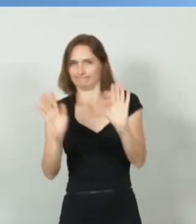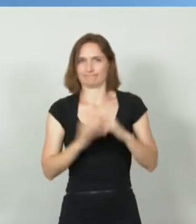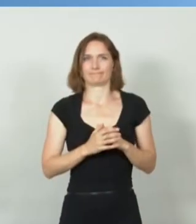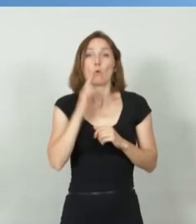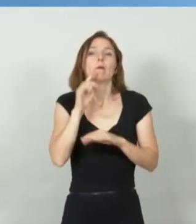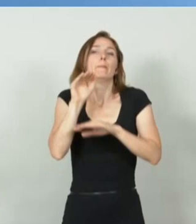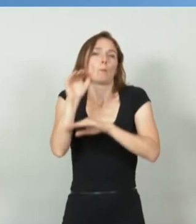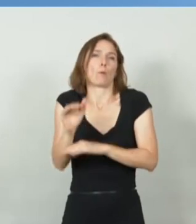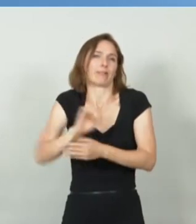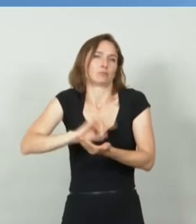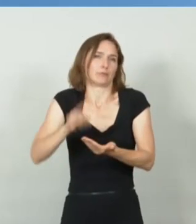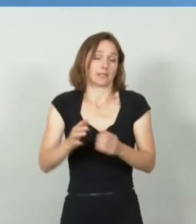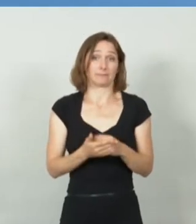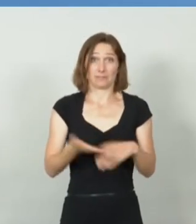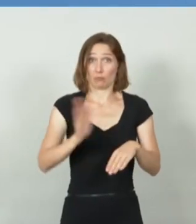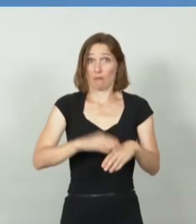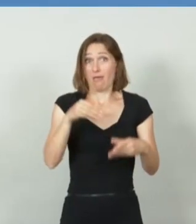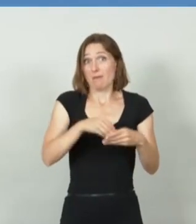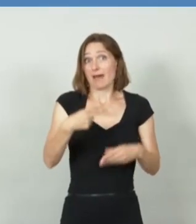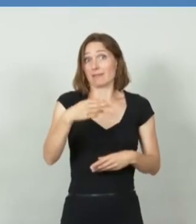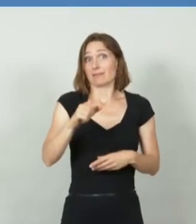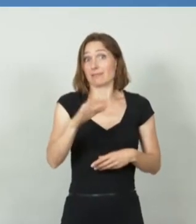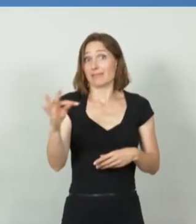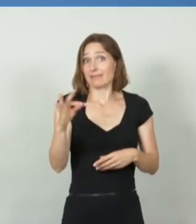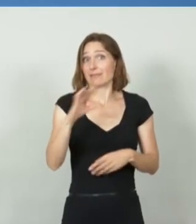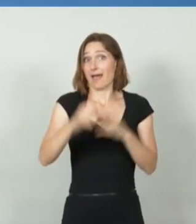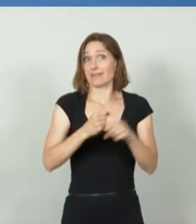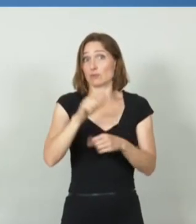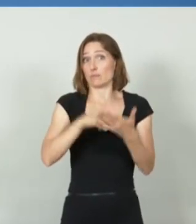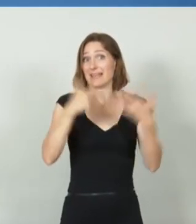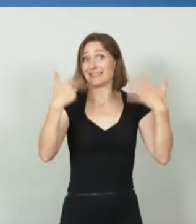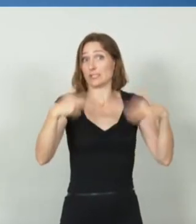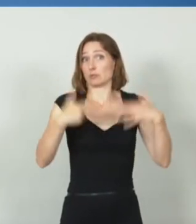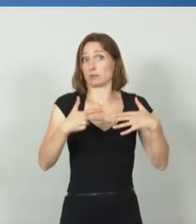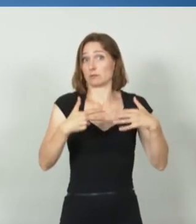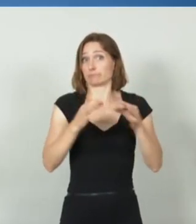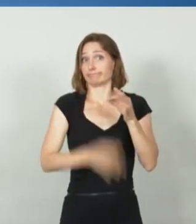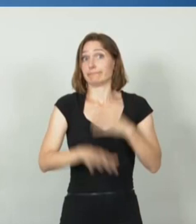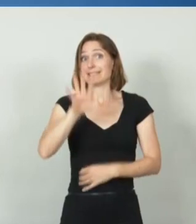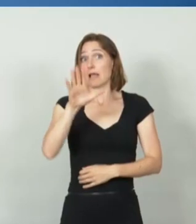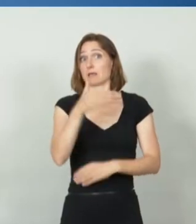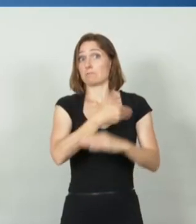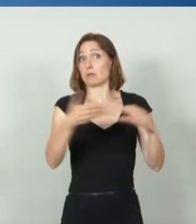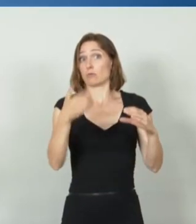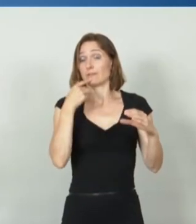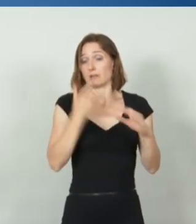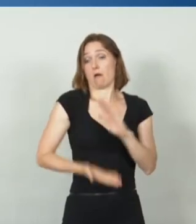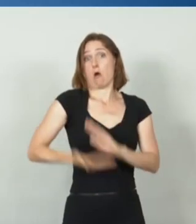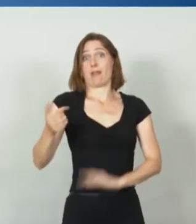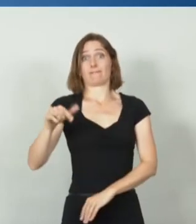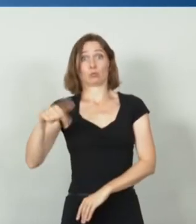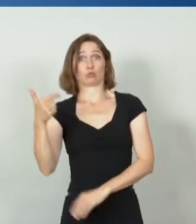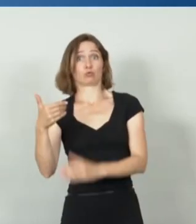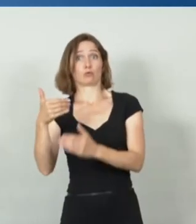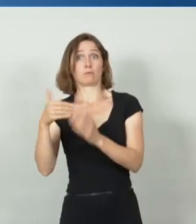épargne nette au bilan de 2018 n'est que de 5 millions on sabre on supprime 12 millions et on